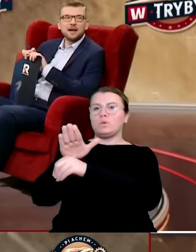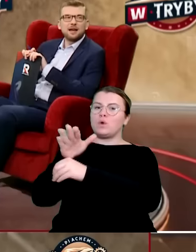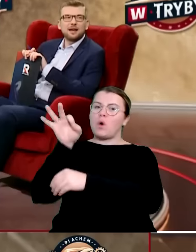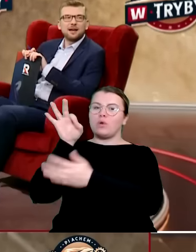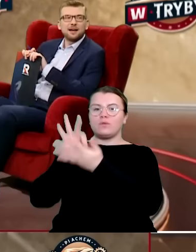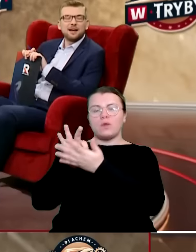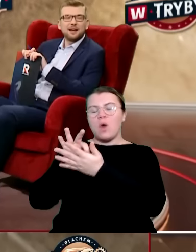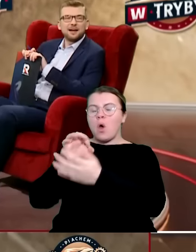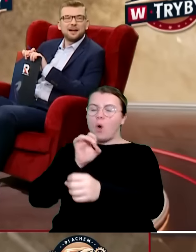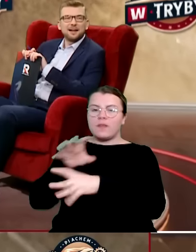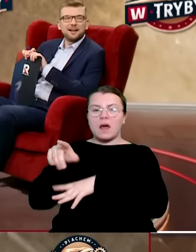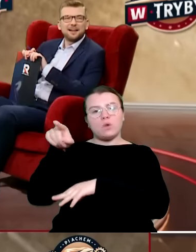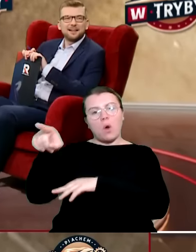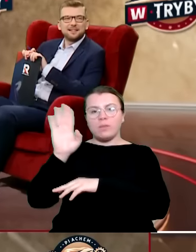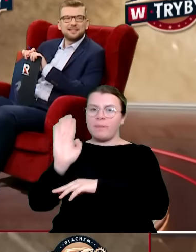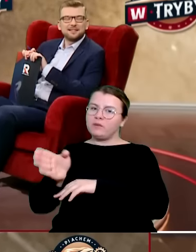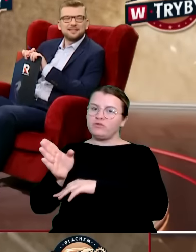Wiesz,